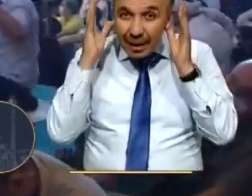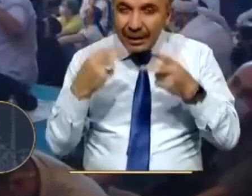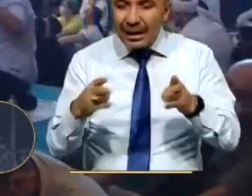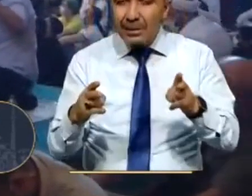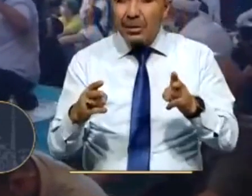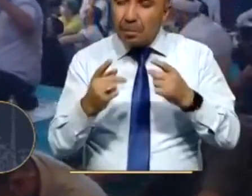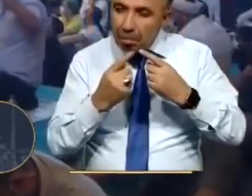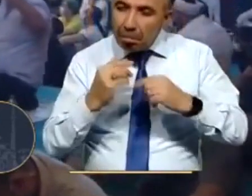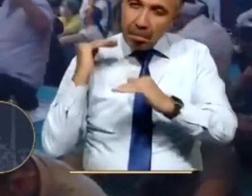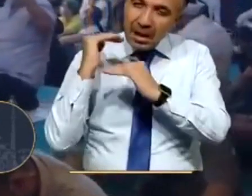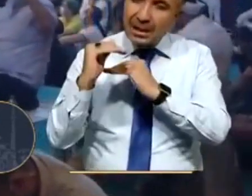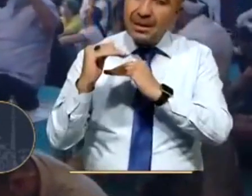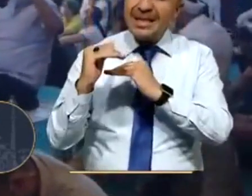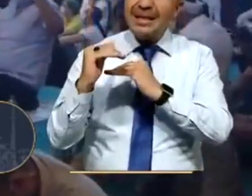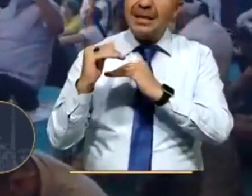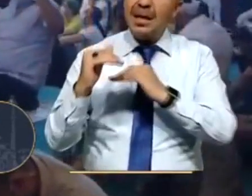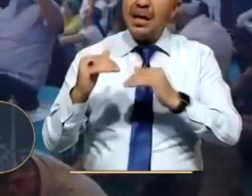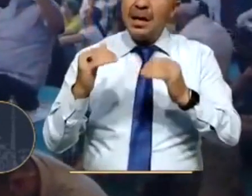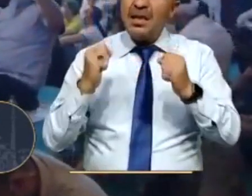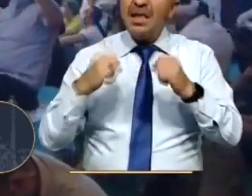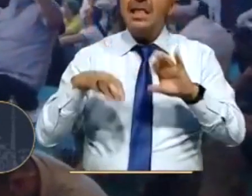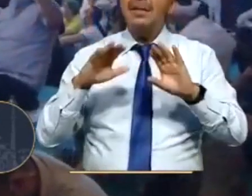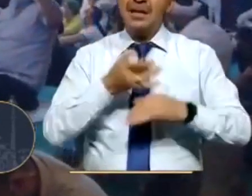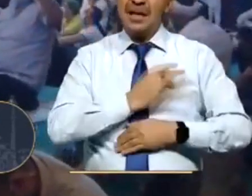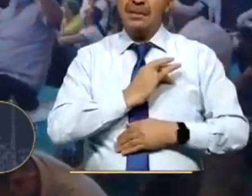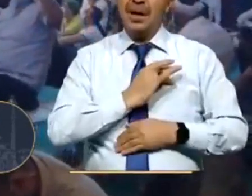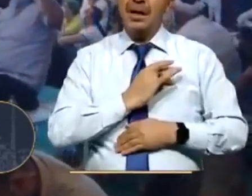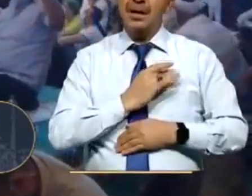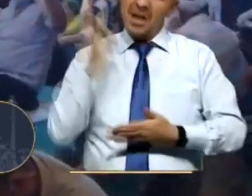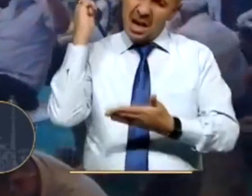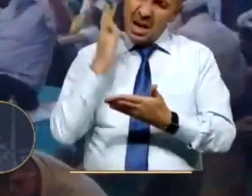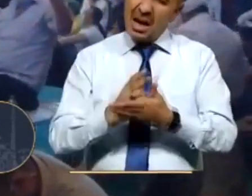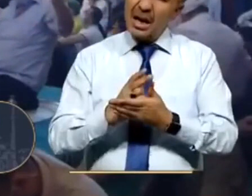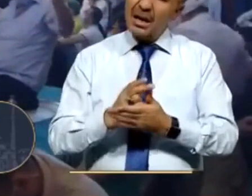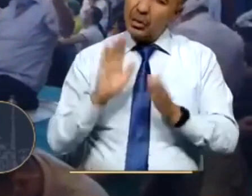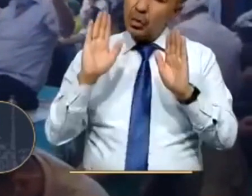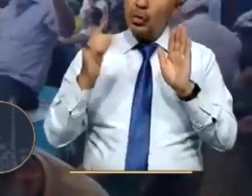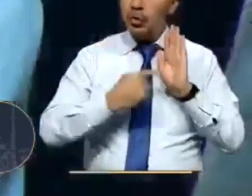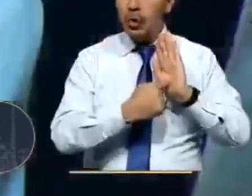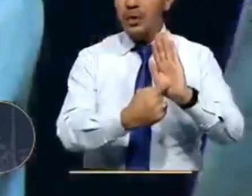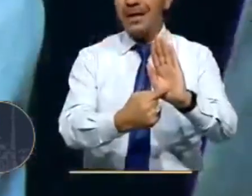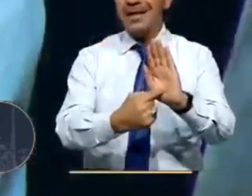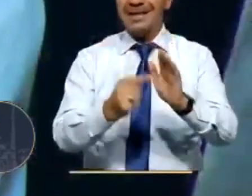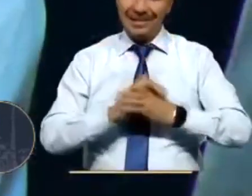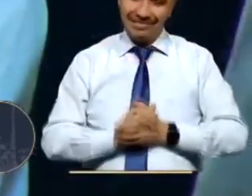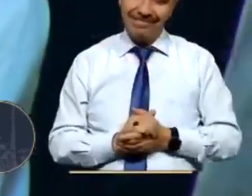imanı, tükenmez umudu ve kararlı duruşunun bir göstergesidir.